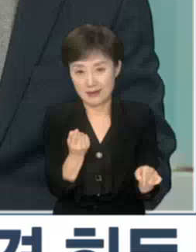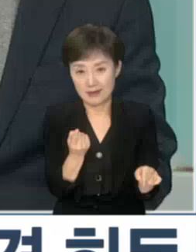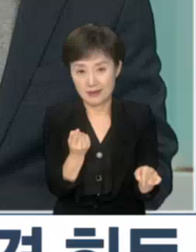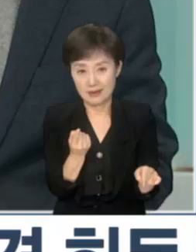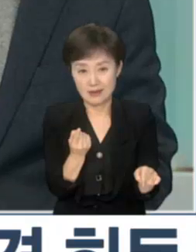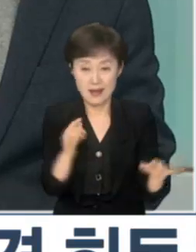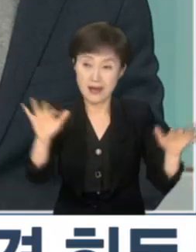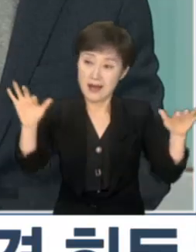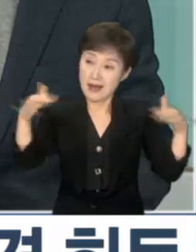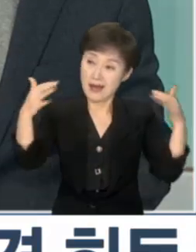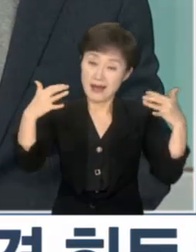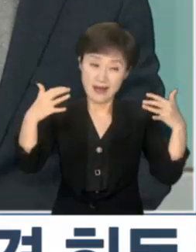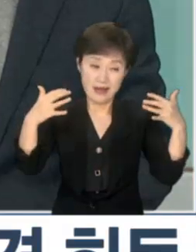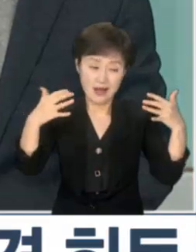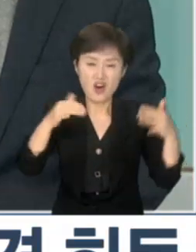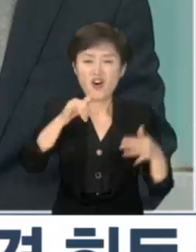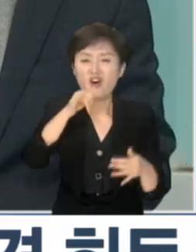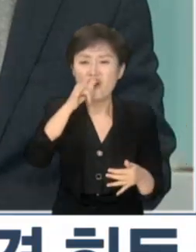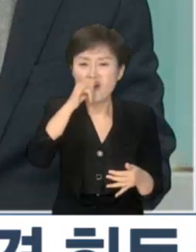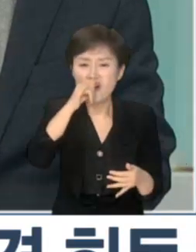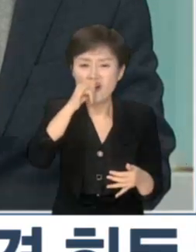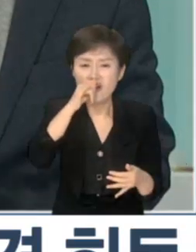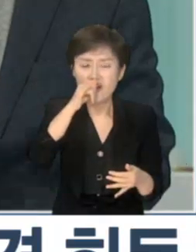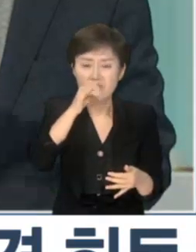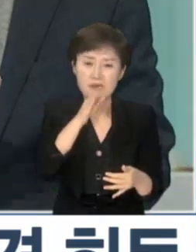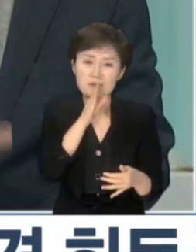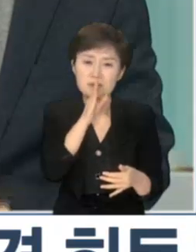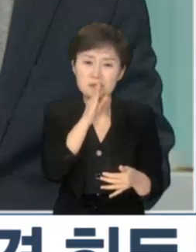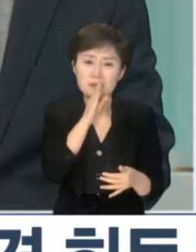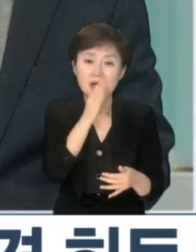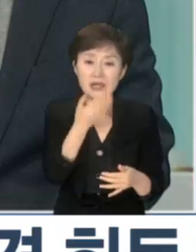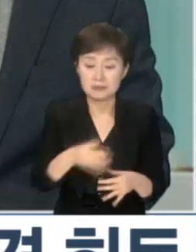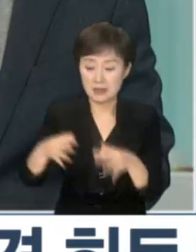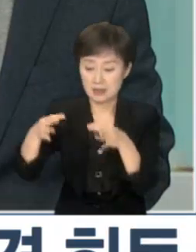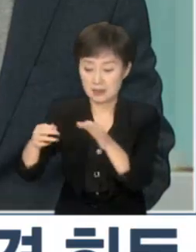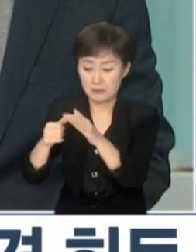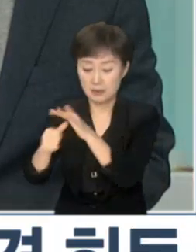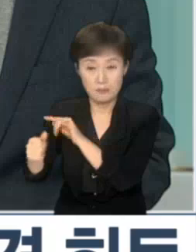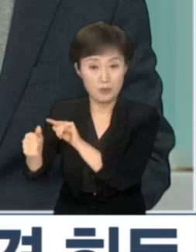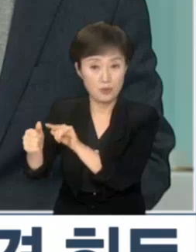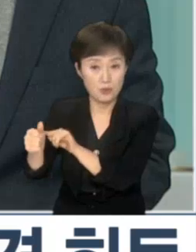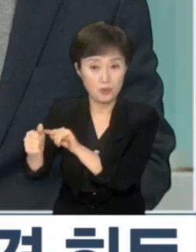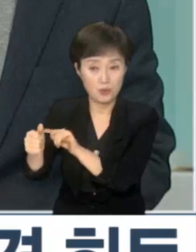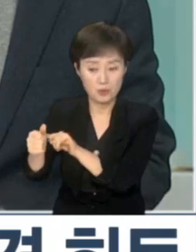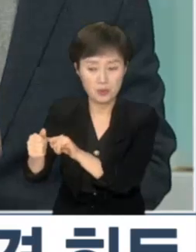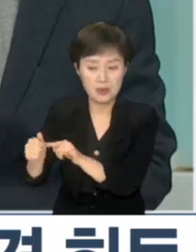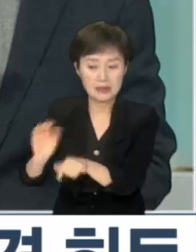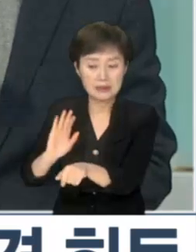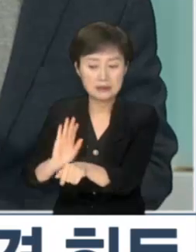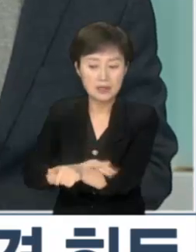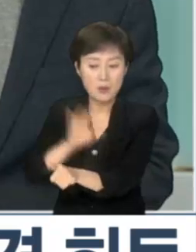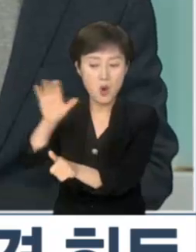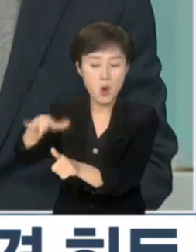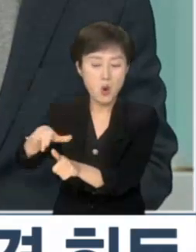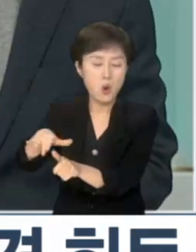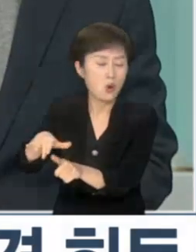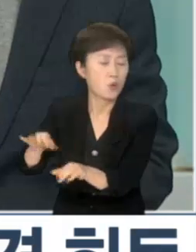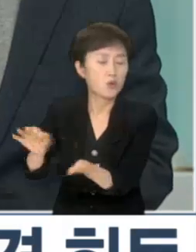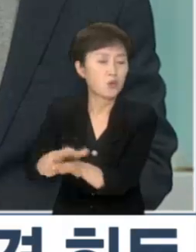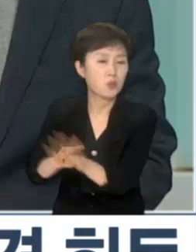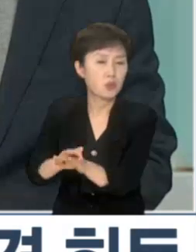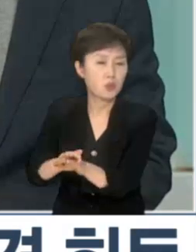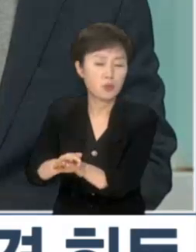각종 이슈들은 선점하고 끌고 갔잖아요. 끌고 가면서 사실은 김기현 대표의 책임론을 좀 묻히게 한 그런